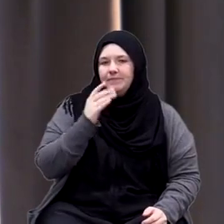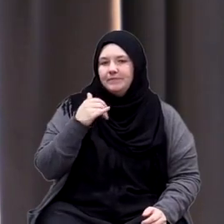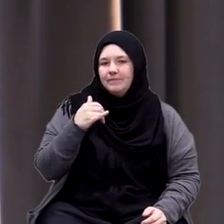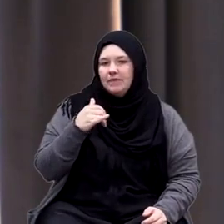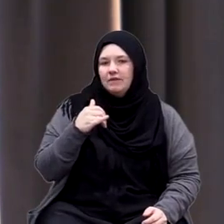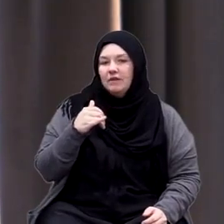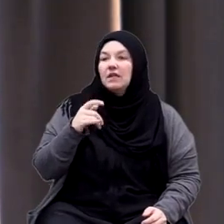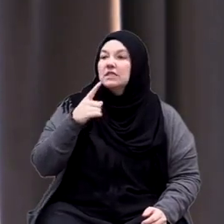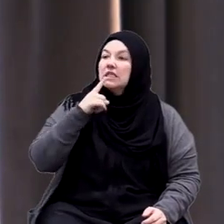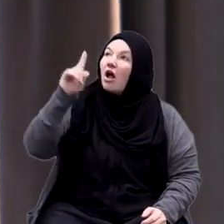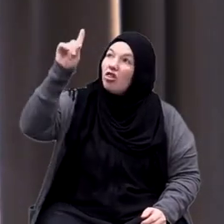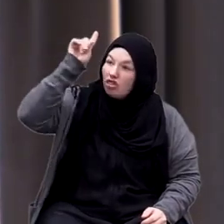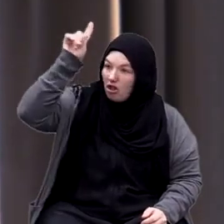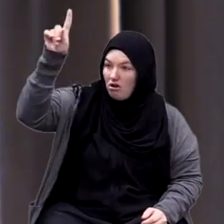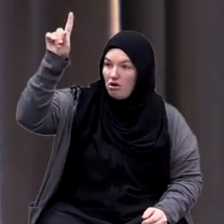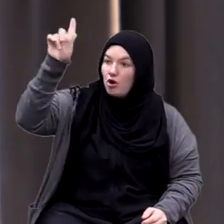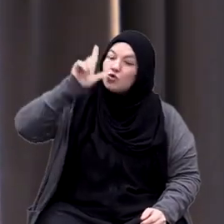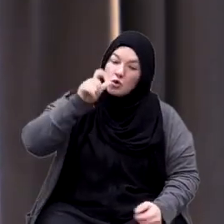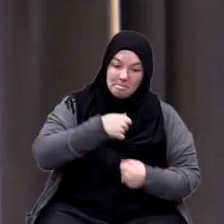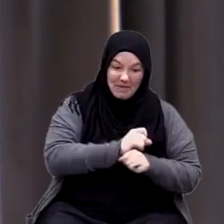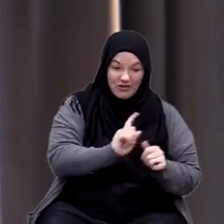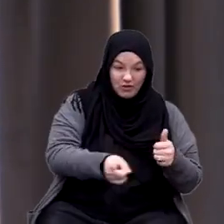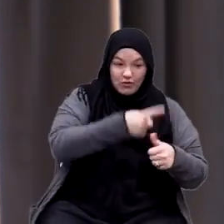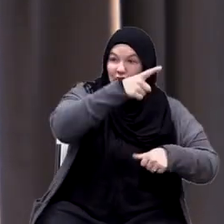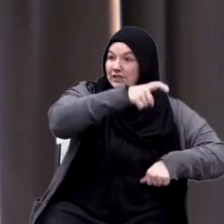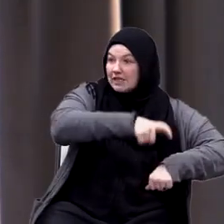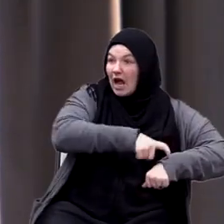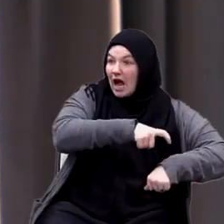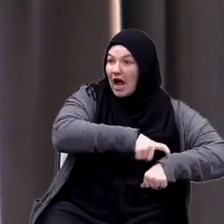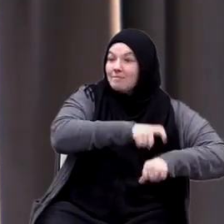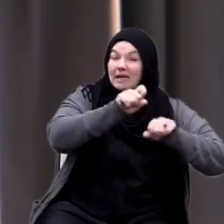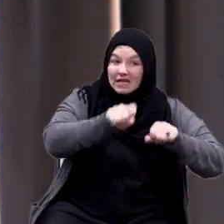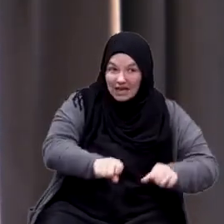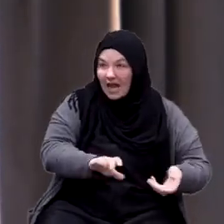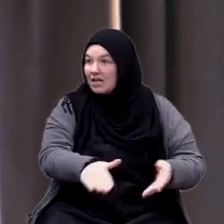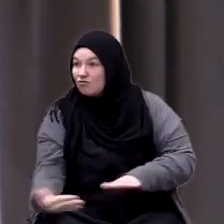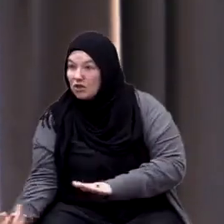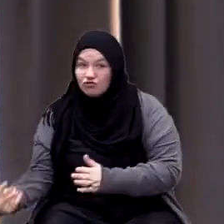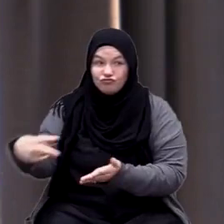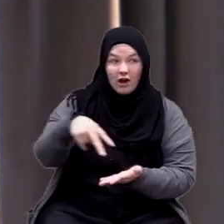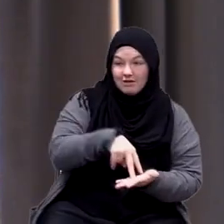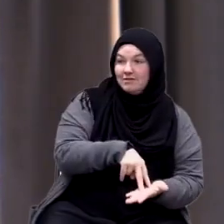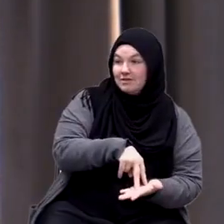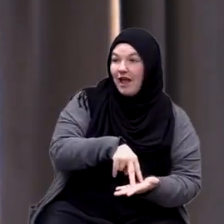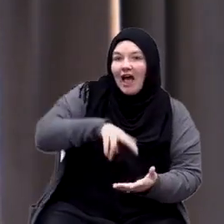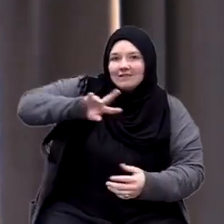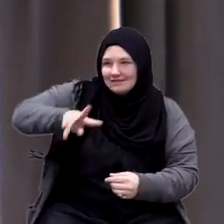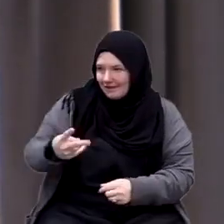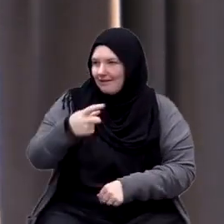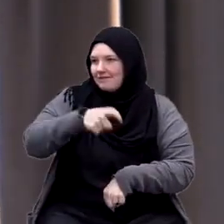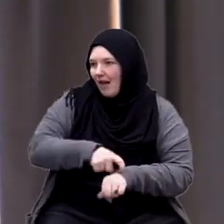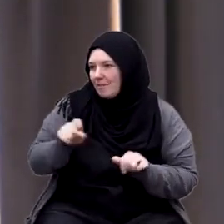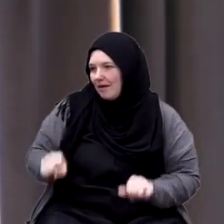مَرَّةٍ. Allah, the one who created it the first time, He will resurrect it and revive it the second time.